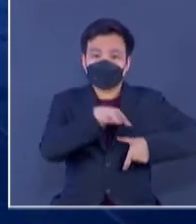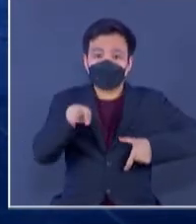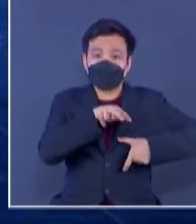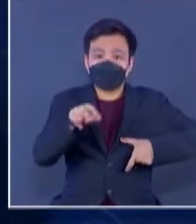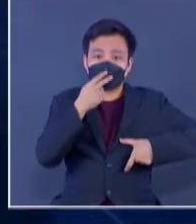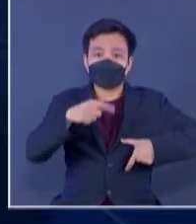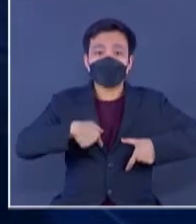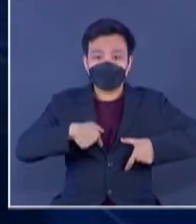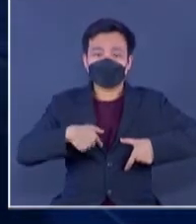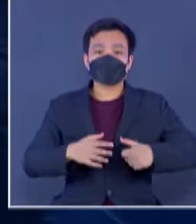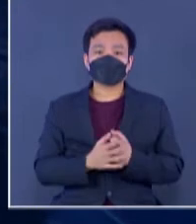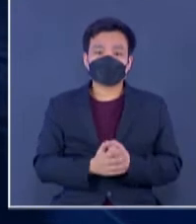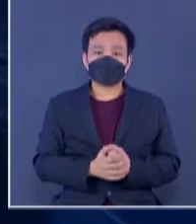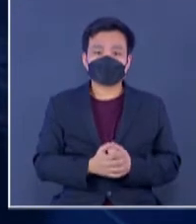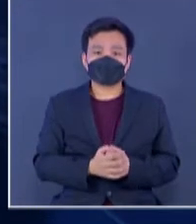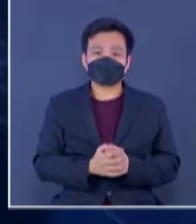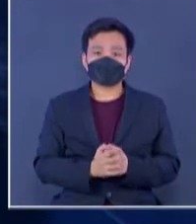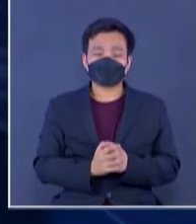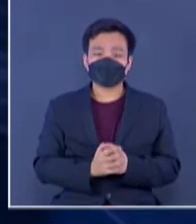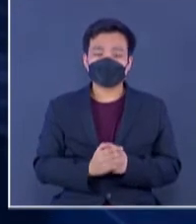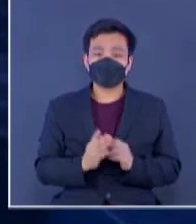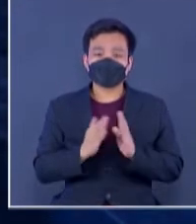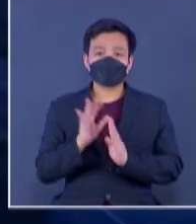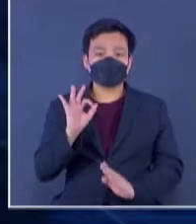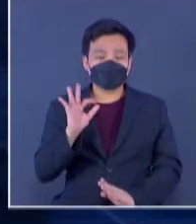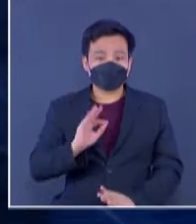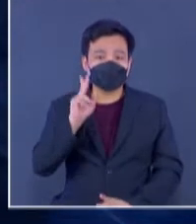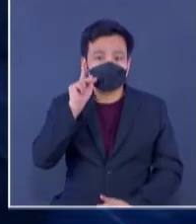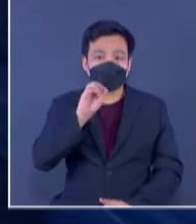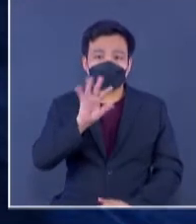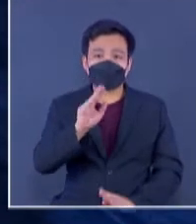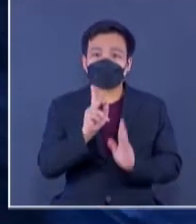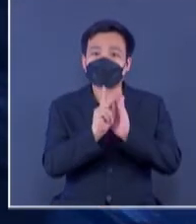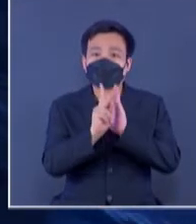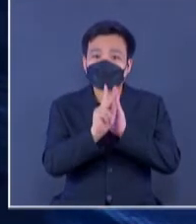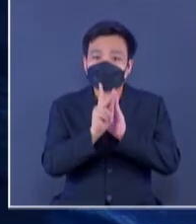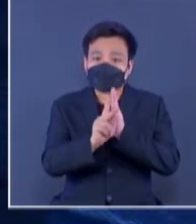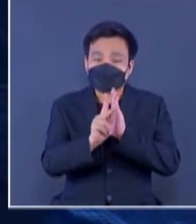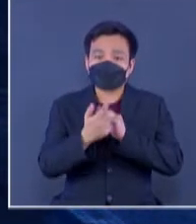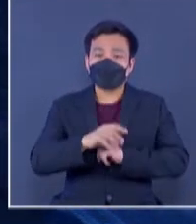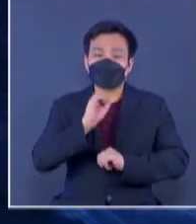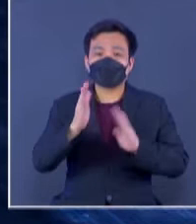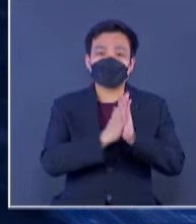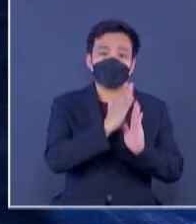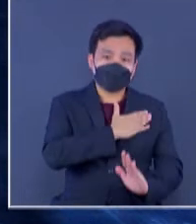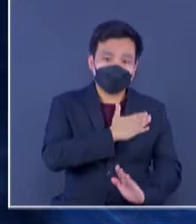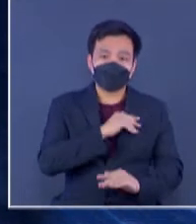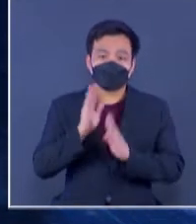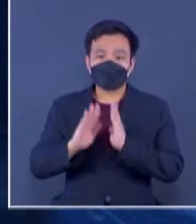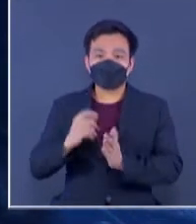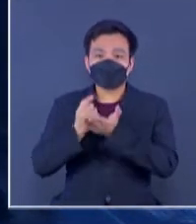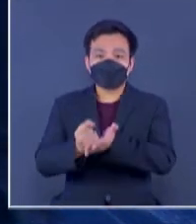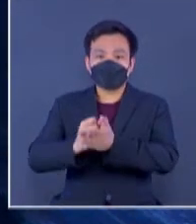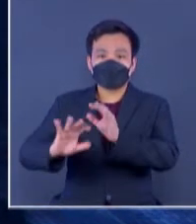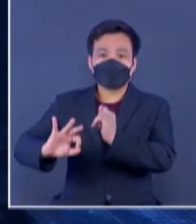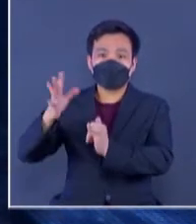ว่าฉันเป็นใครนี่ฮะเพจ Facebook แจ้งข่าวกาฬสินธุ์เผยภาพพระสงฆ์และสัปเหร่อครับที่กำลังช่วยกันน